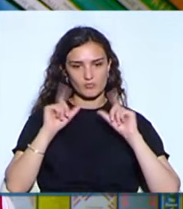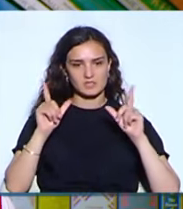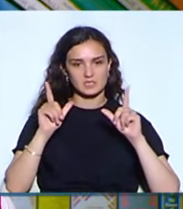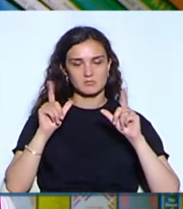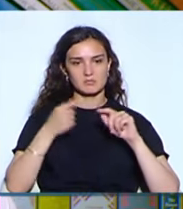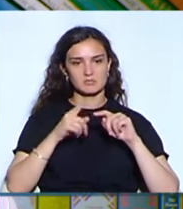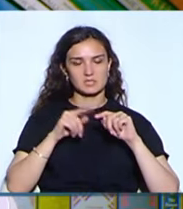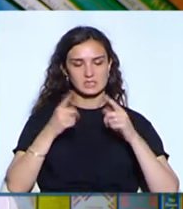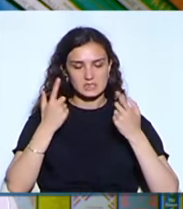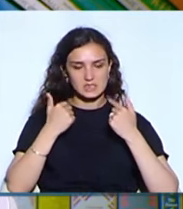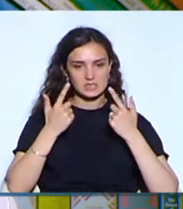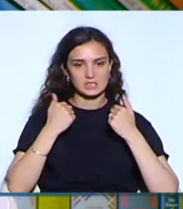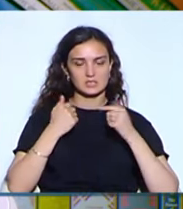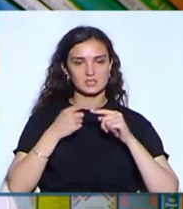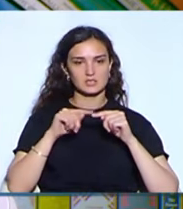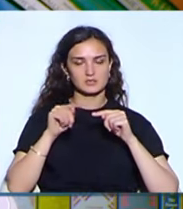გამოღვიძებები, ისტერიული ტირილი